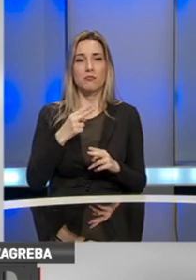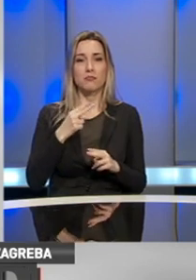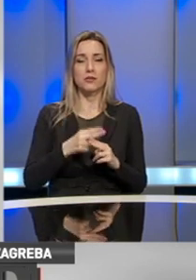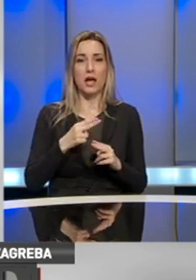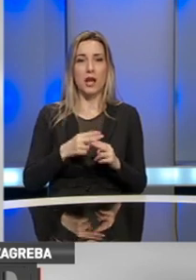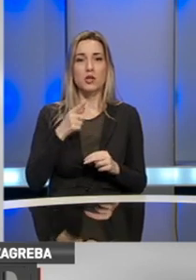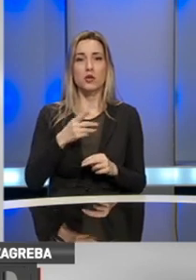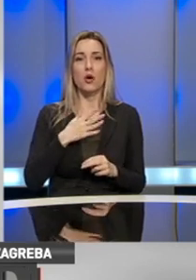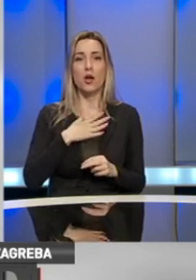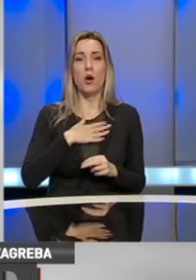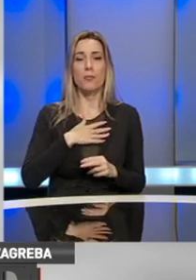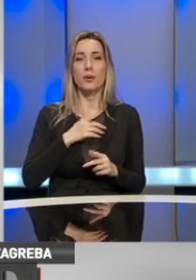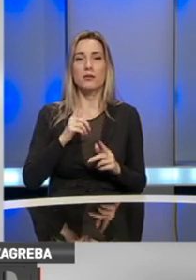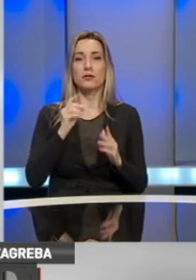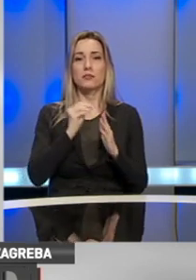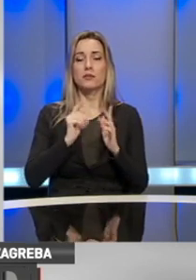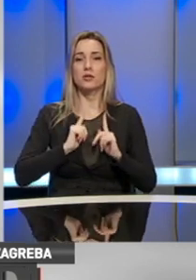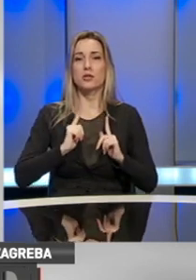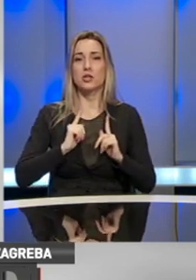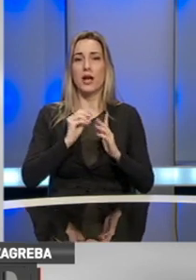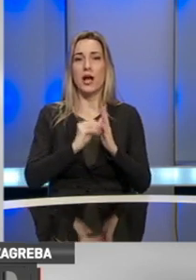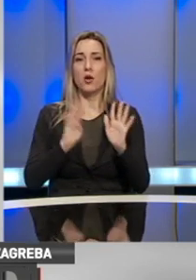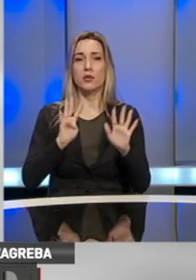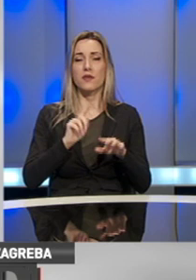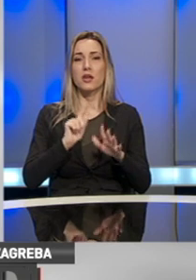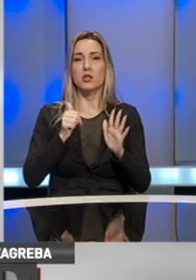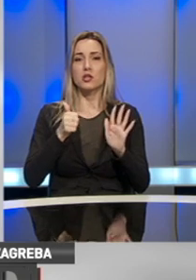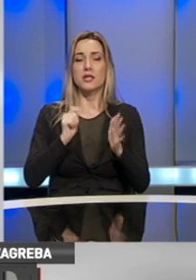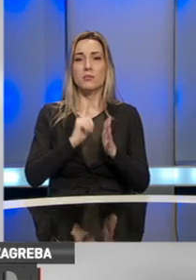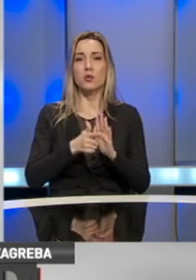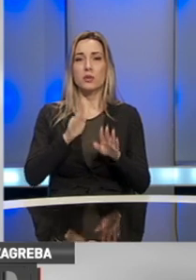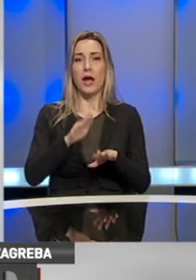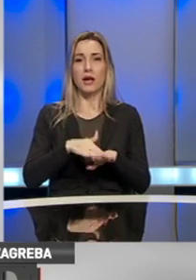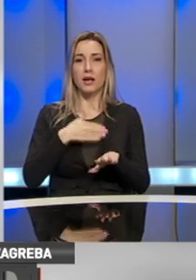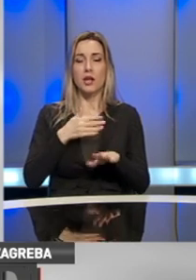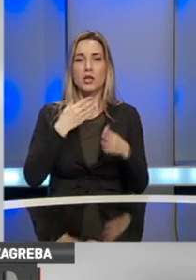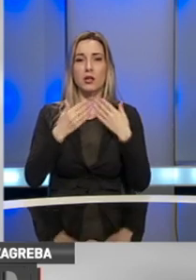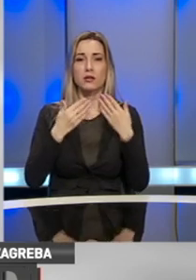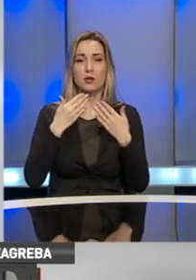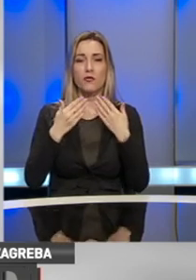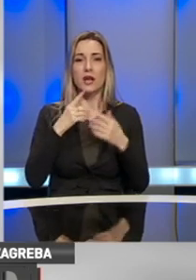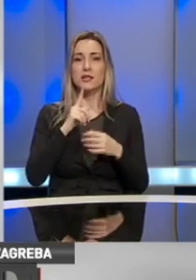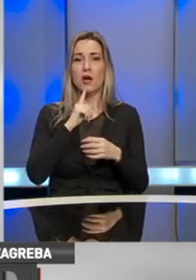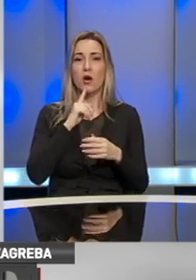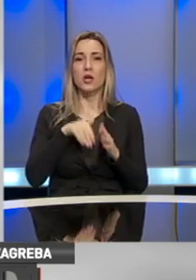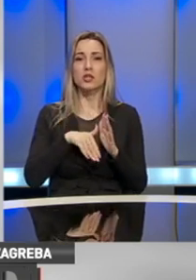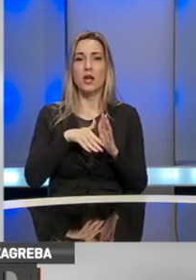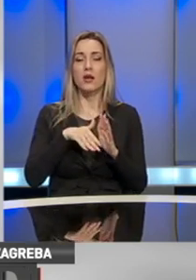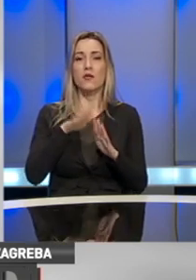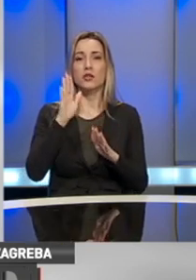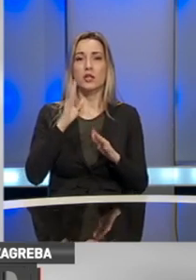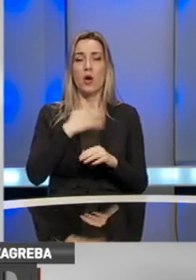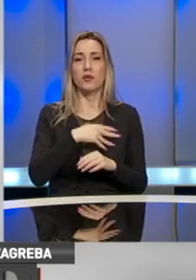To je opet isto čekanje u 9 sati, odnosno za nekih 6 minuta kreće tiskovna konferencija koju sigurno će većina Hrvatske